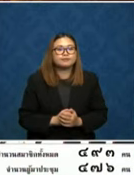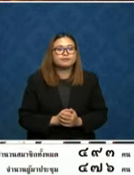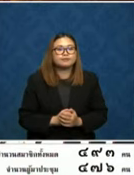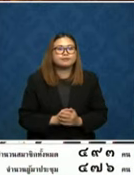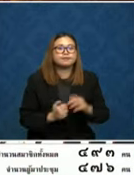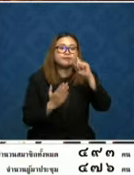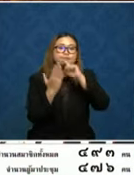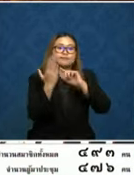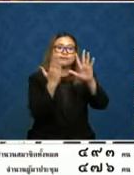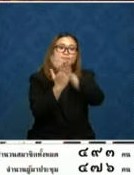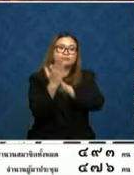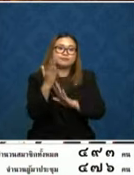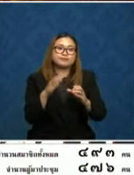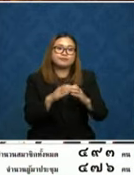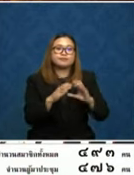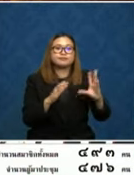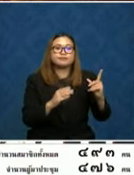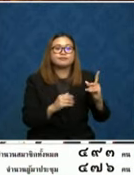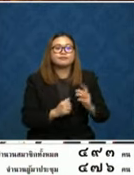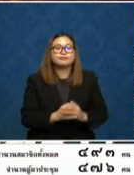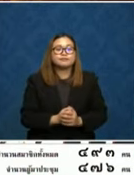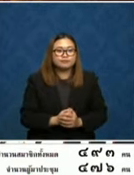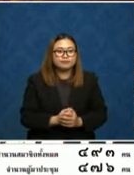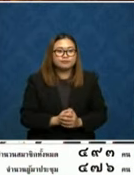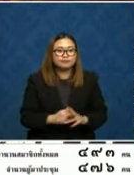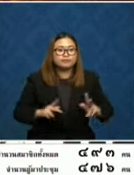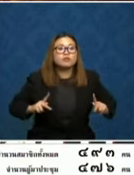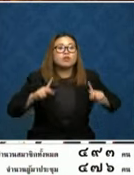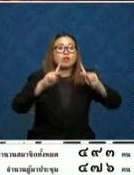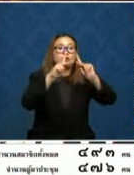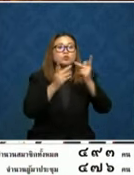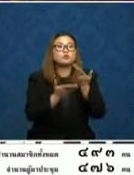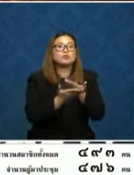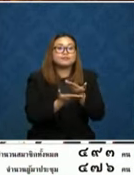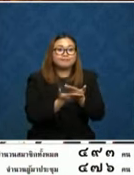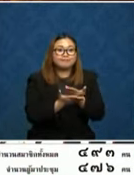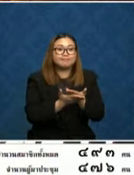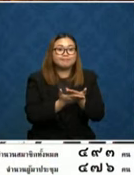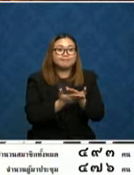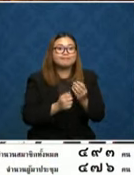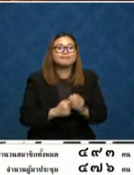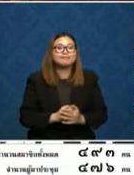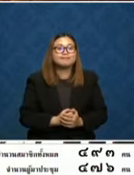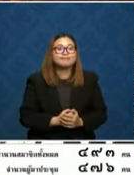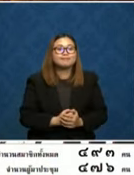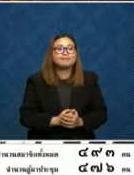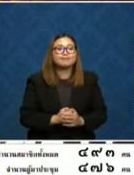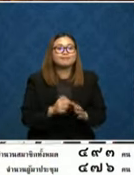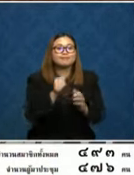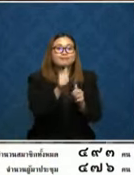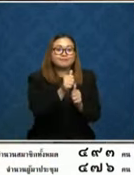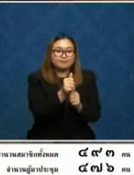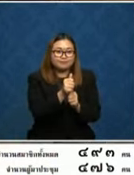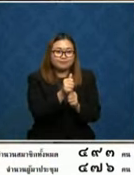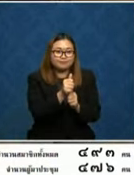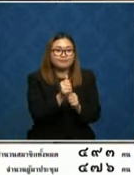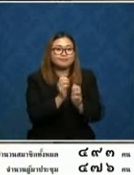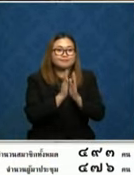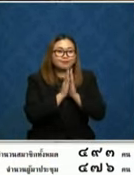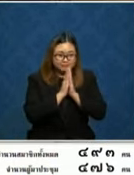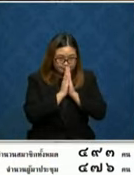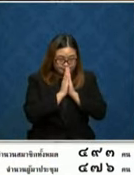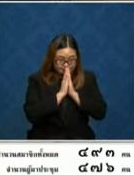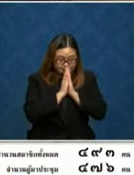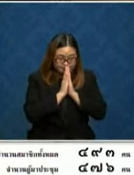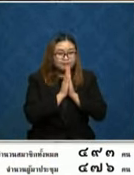ขอประชามติกระทรวงการคลังไว้กราบเรียนท่านรองประธานคณะกรรมการ